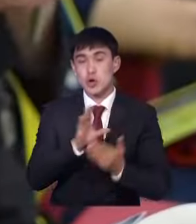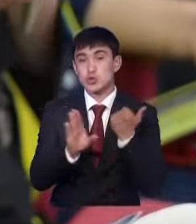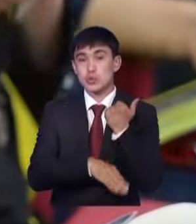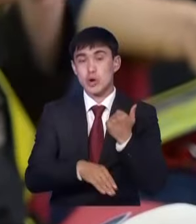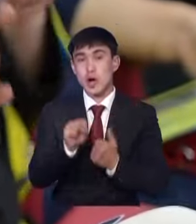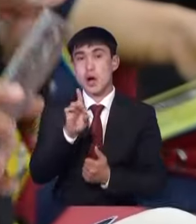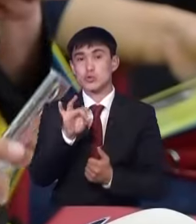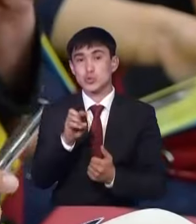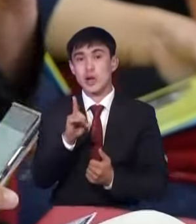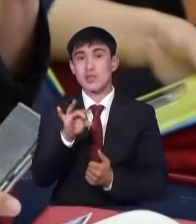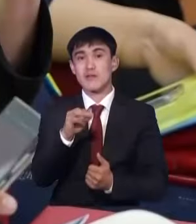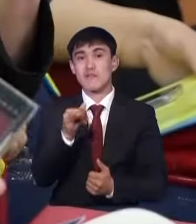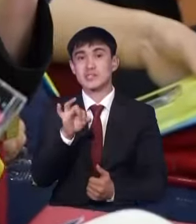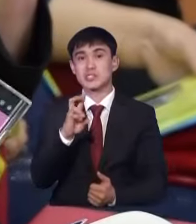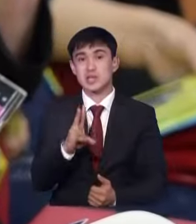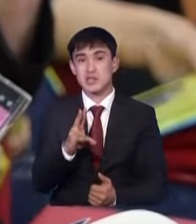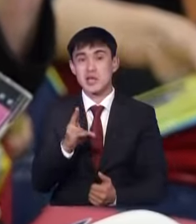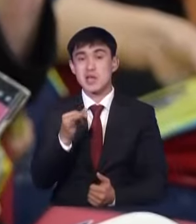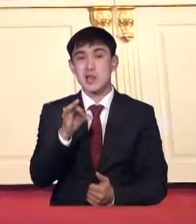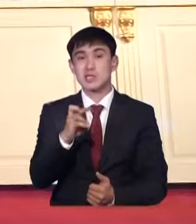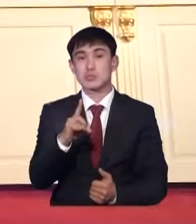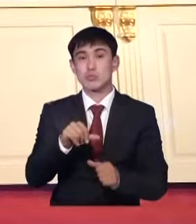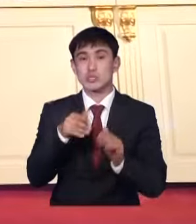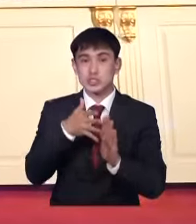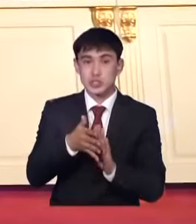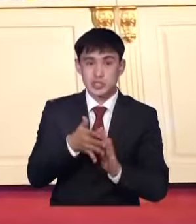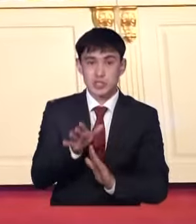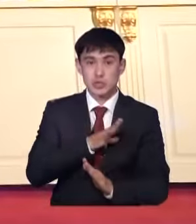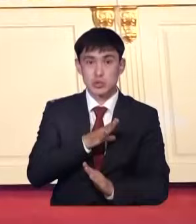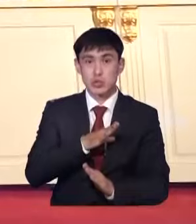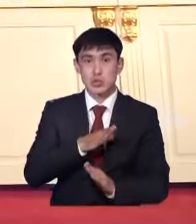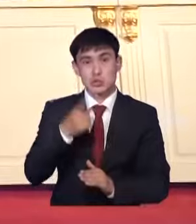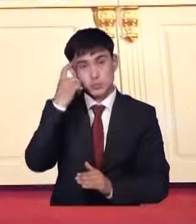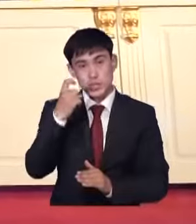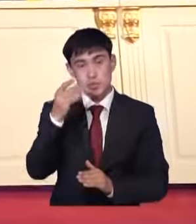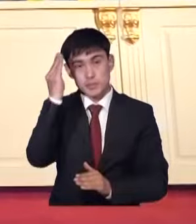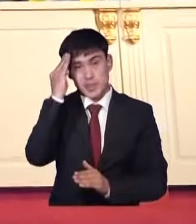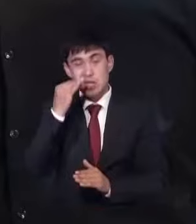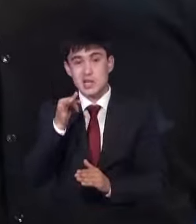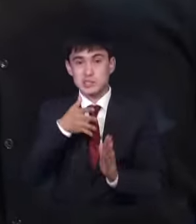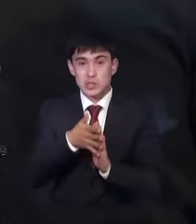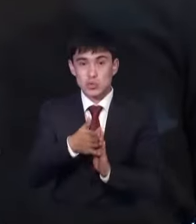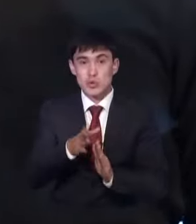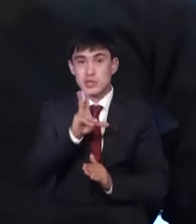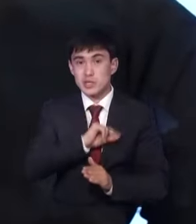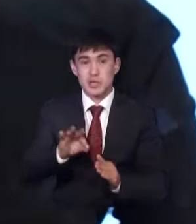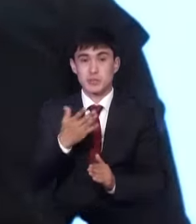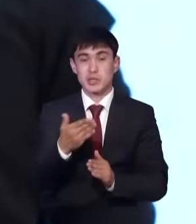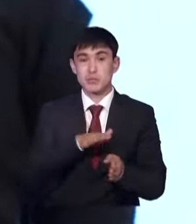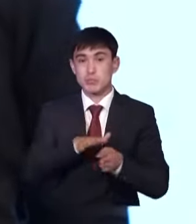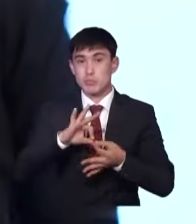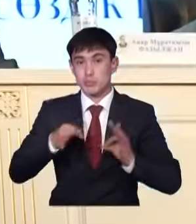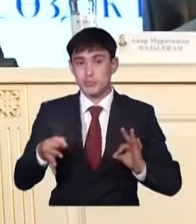Соңғысы ақсулық Анар Фазылжан. Ильяс мұрасын зерттеп жүр. Тұжырымынша Ильяс тану игерілмеген тың.